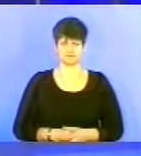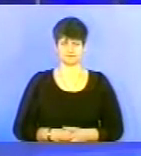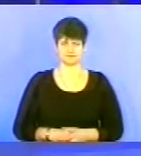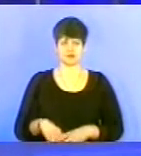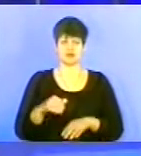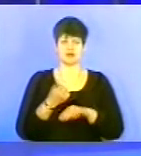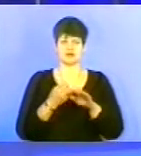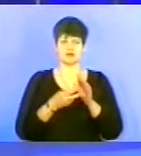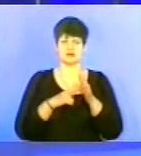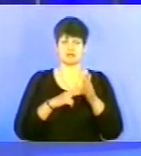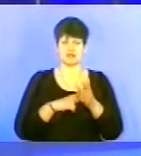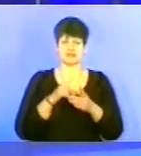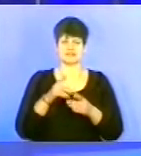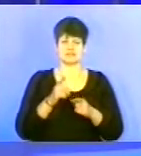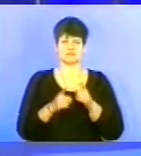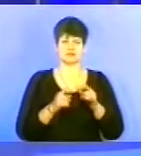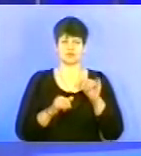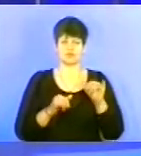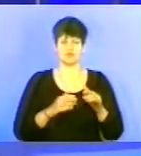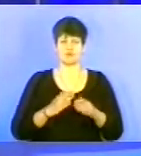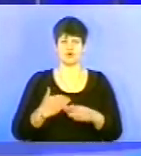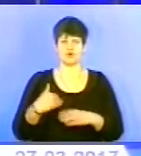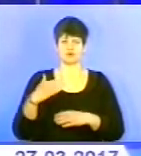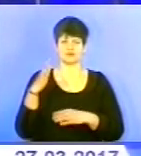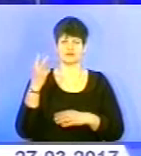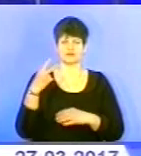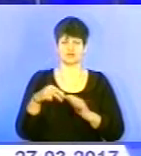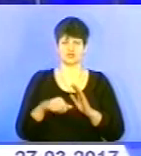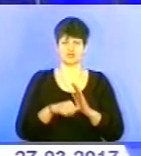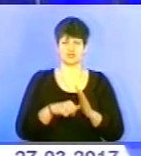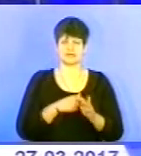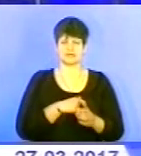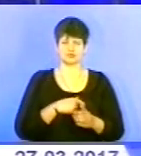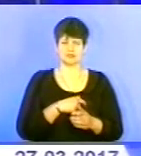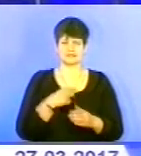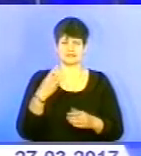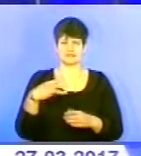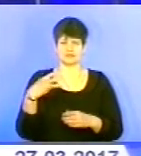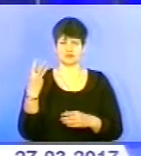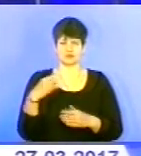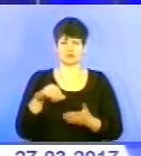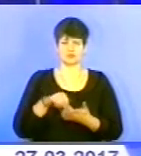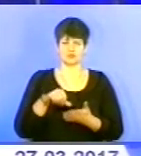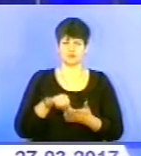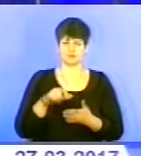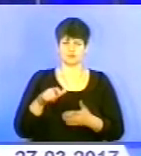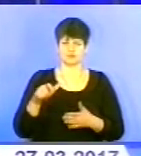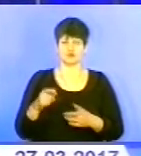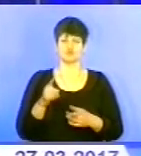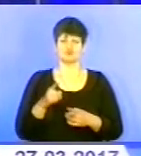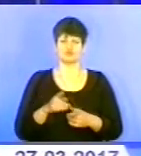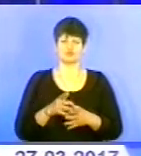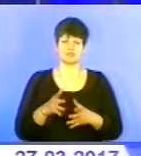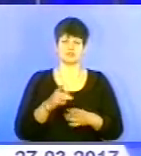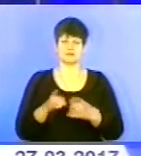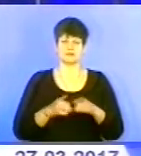Генеральний план міста. За зміни у ньому проголосували 26 депутатів з 33 присутніх на сесії міськради. Чому більшість депутатів змінили свою